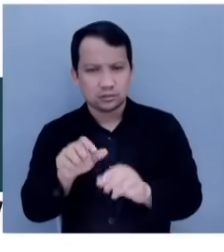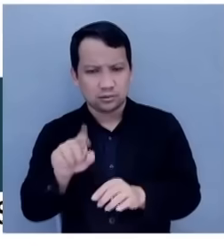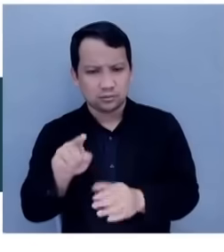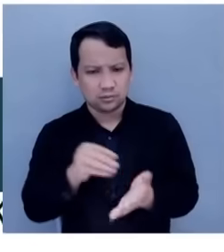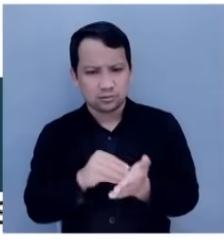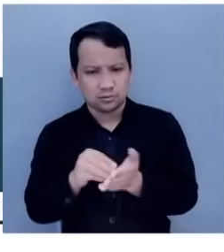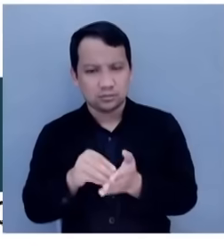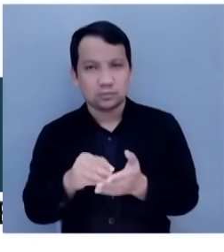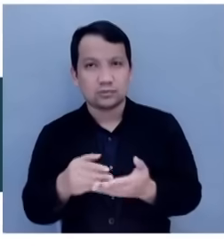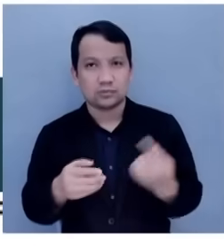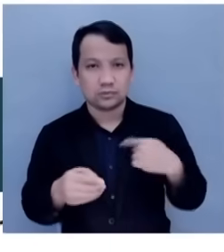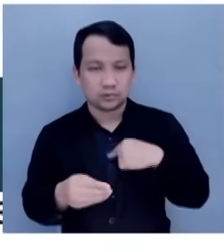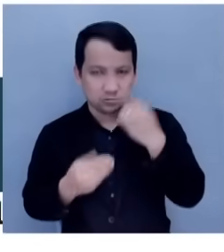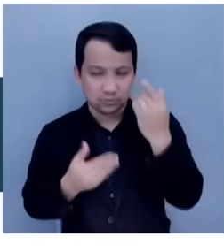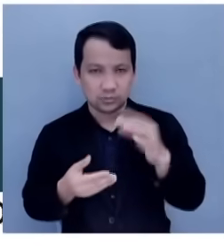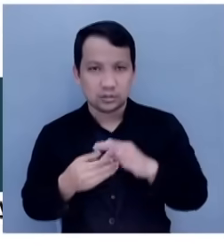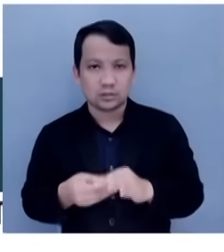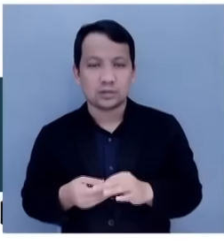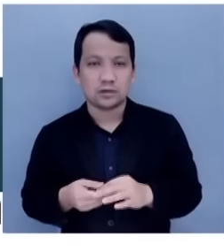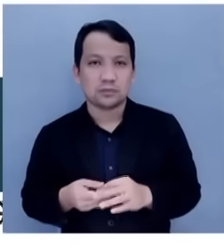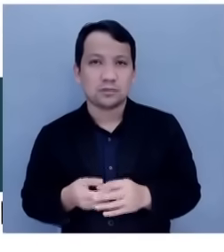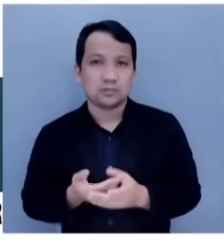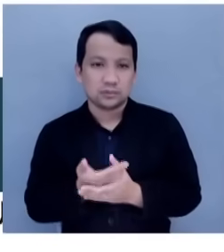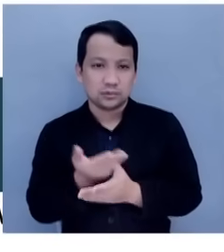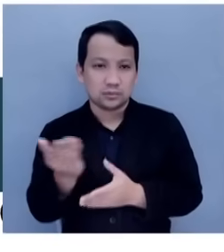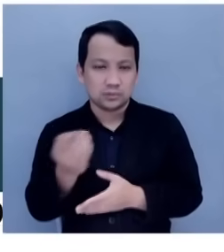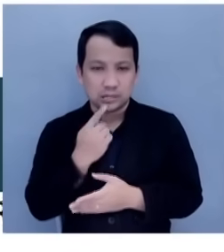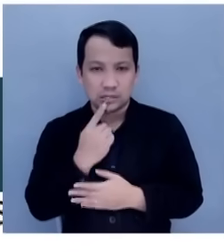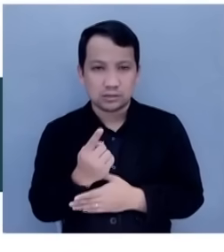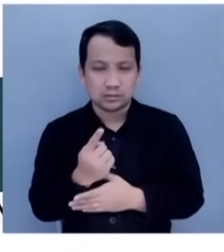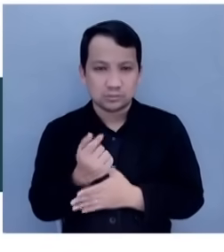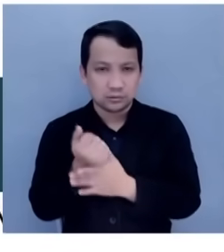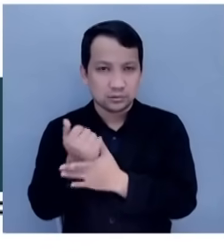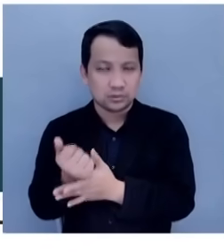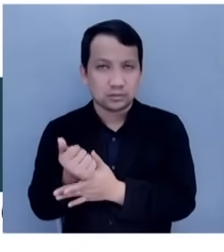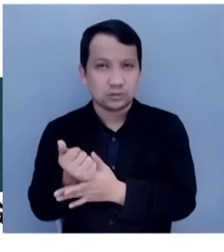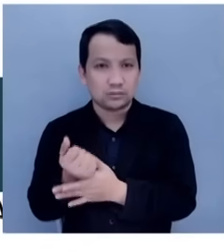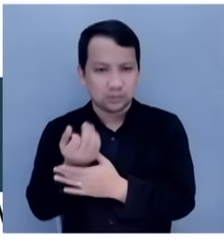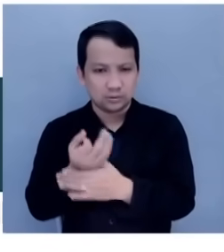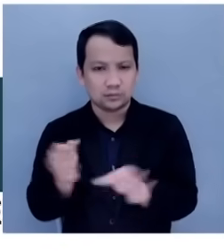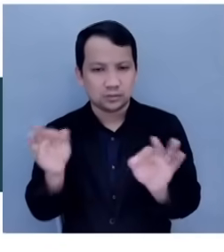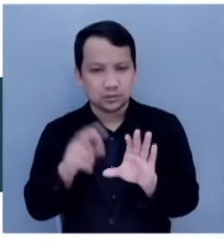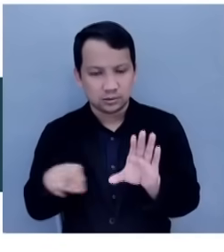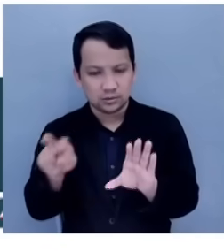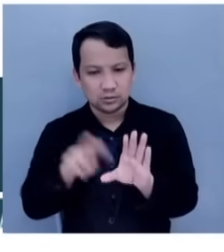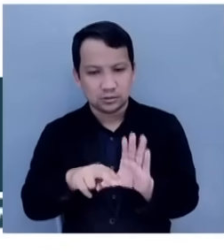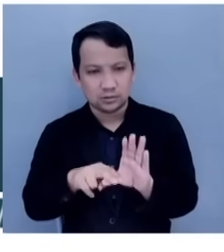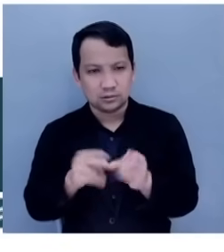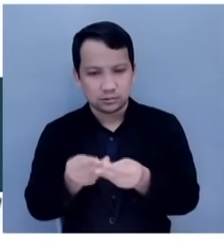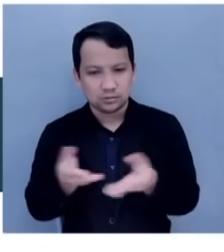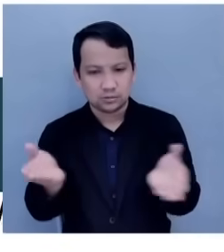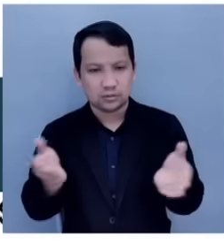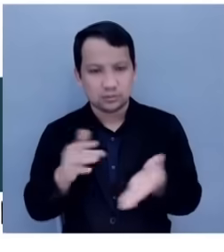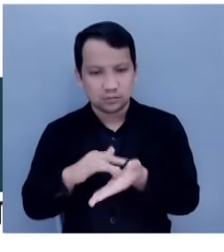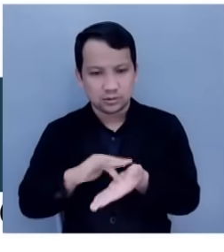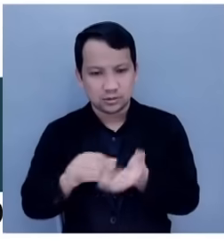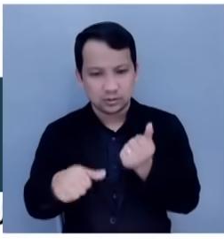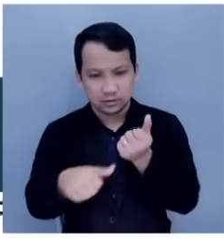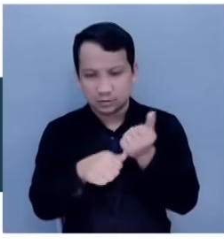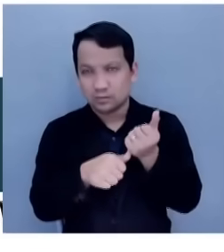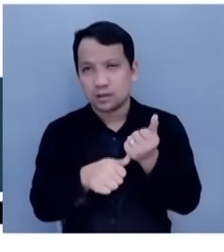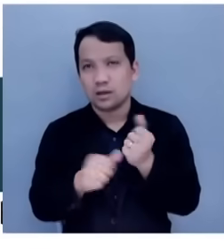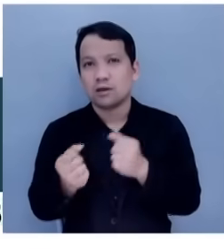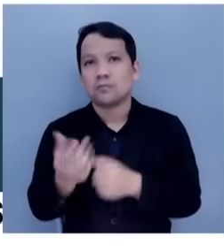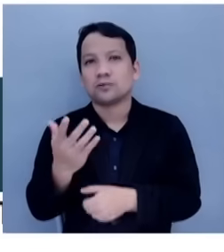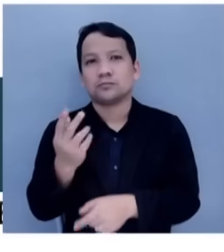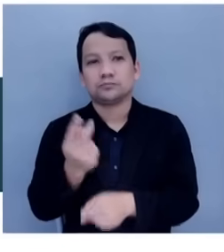million a day? Kung halimbawa itong sa project niya na libreng sakay o yung mga pamimigay ng medical assistance. So, ang